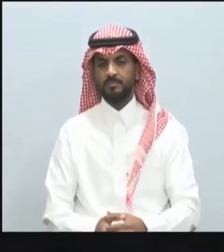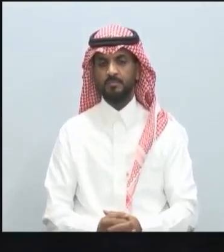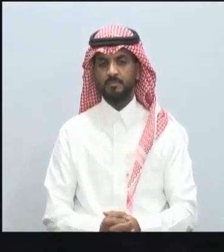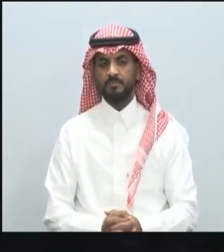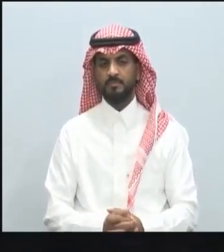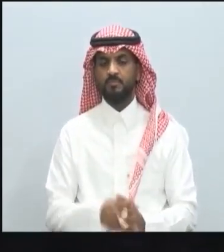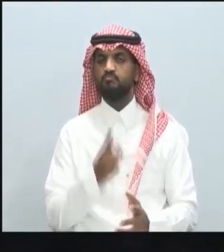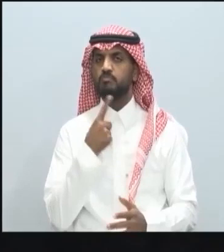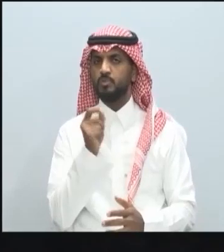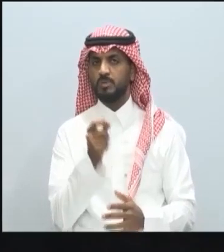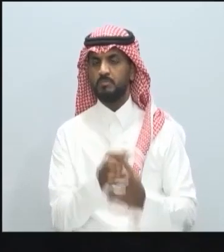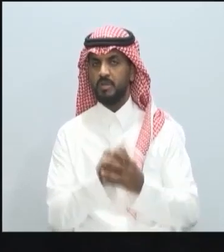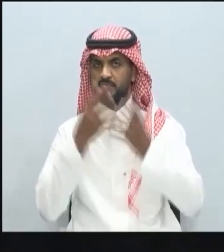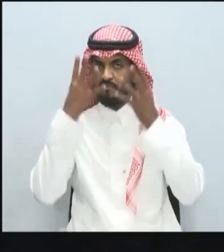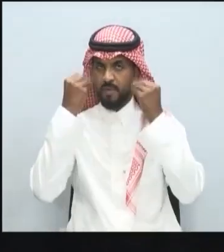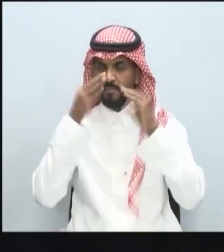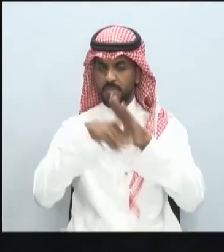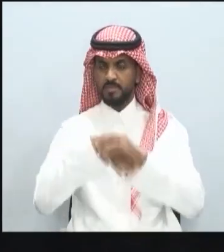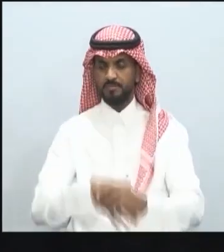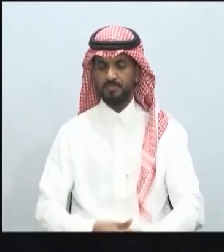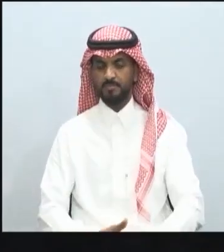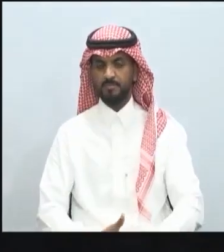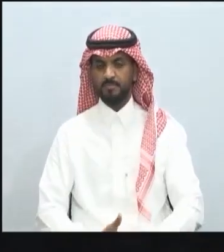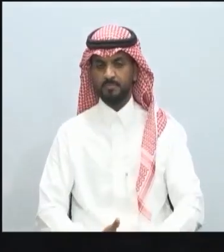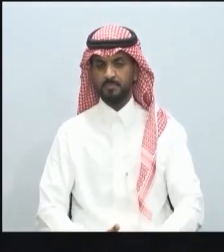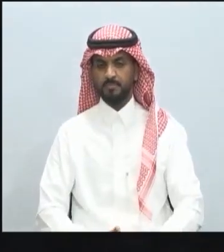اكتب ما تريد مما فهمته النص اثناء